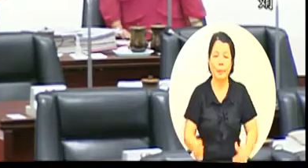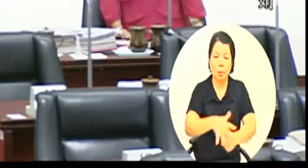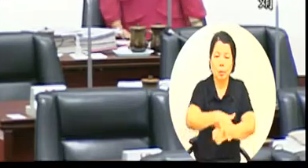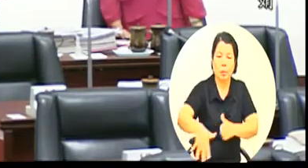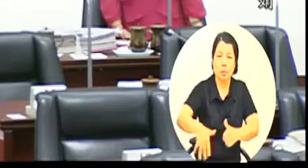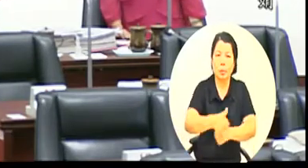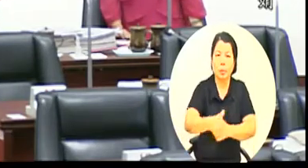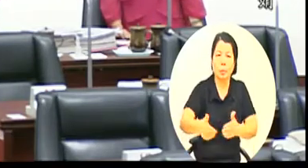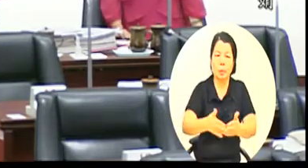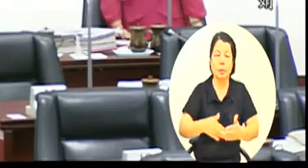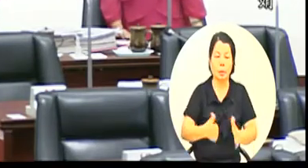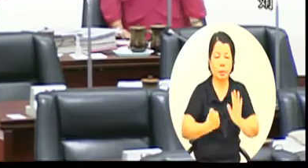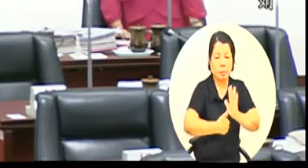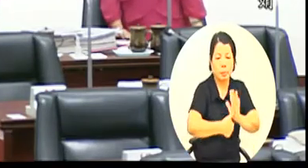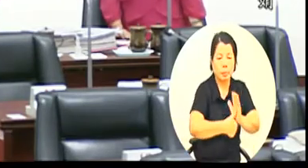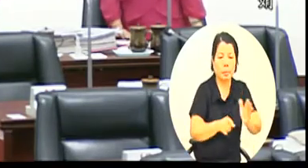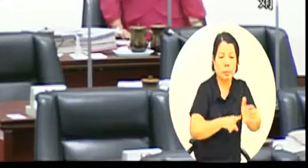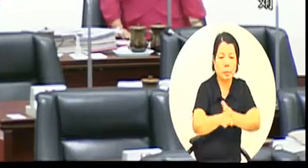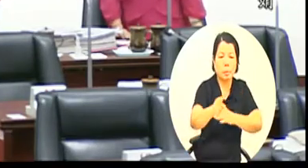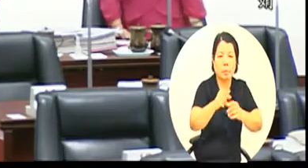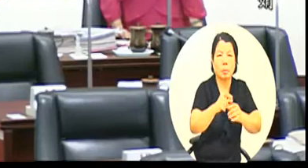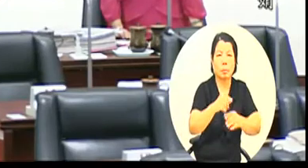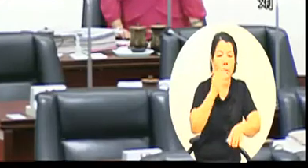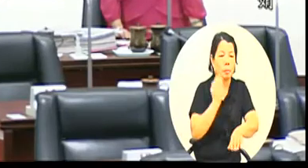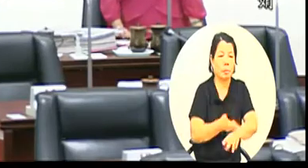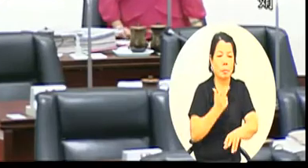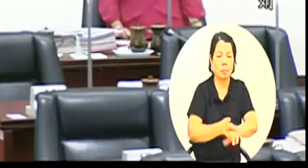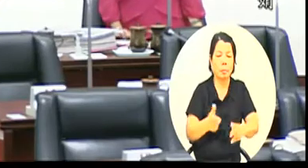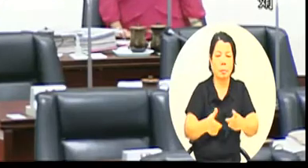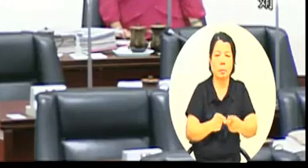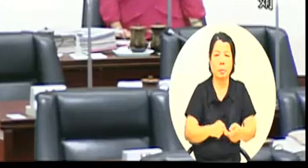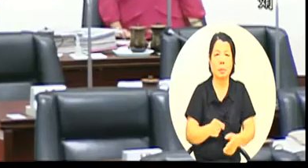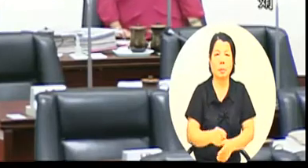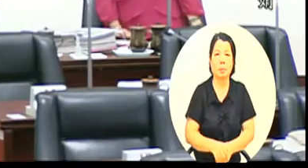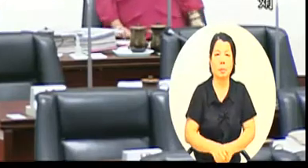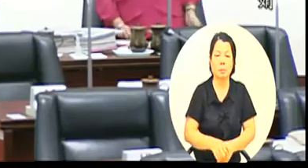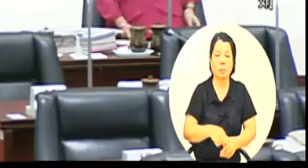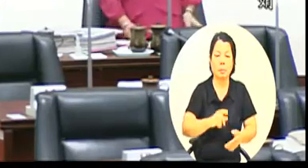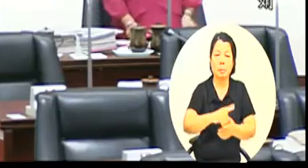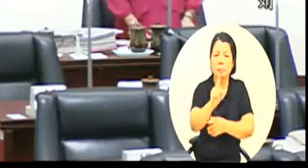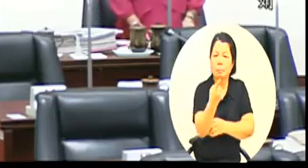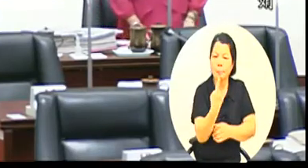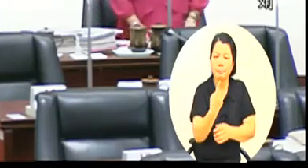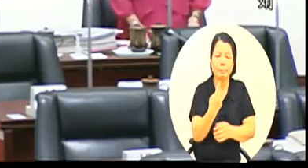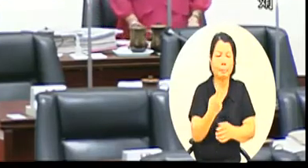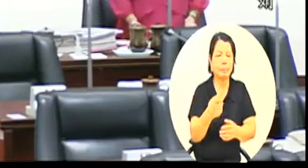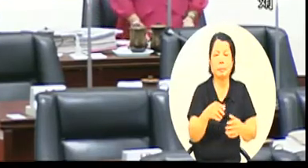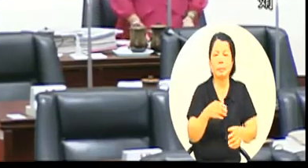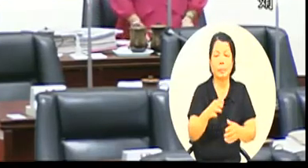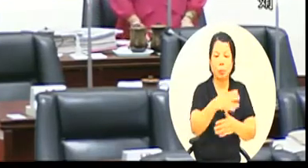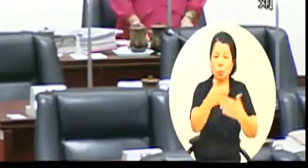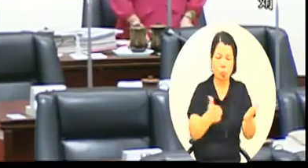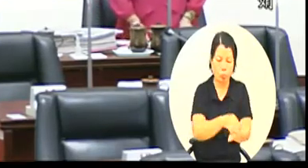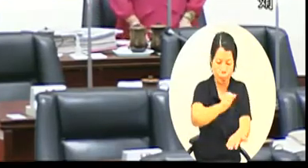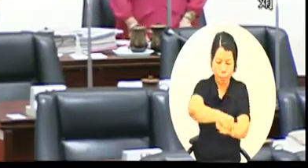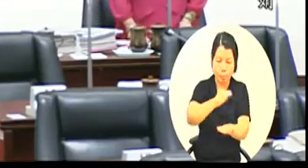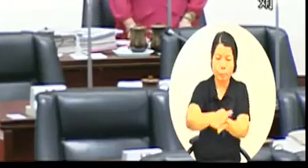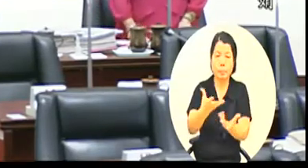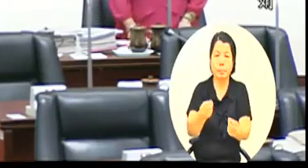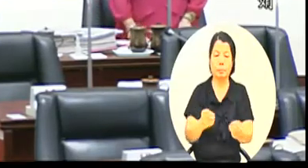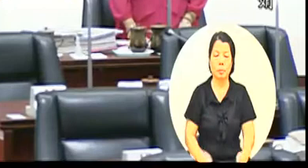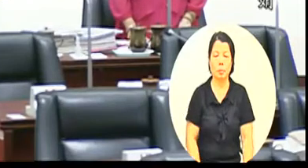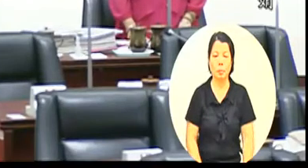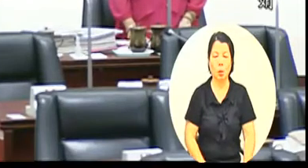姓名、专长、哪里来的都没有跟人家交代。哦，我觉得这样蛮不尊重委员的啦